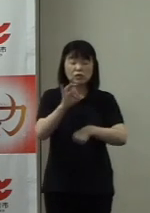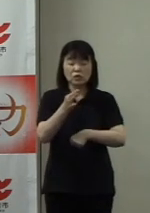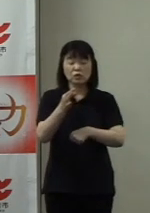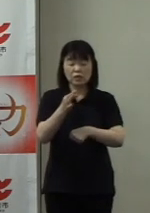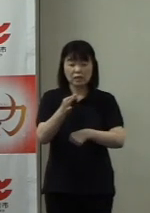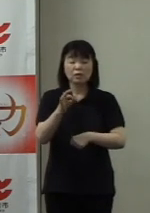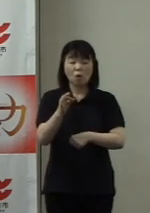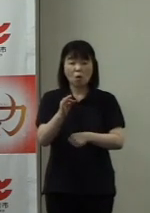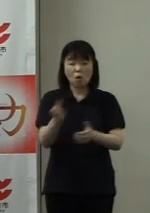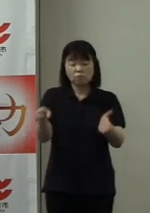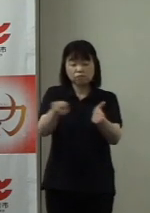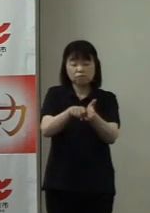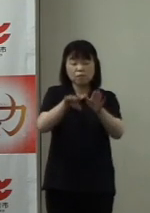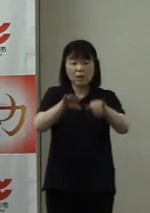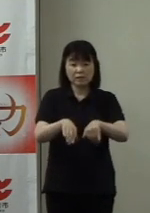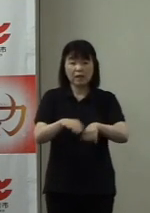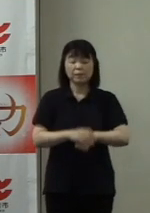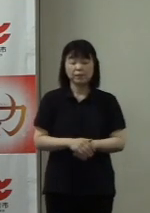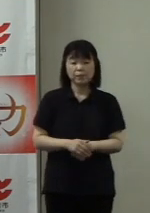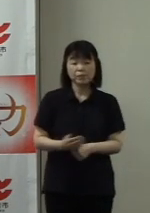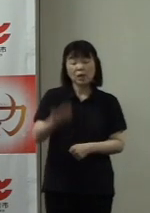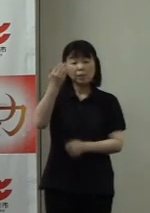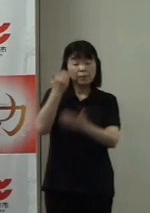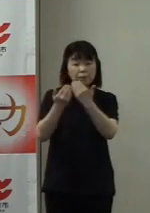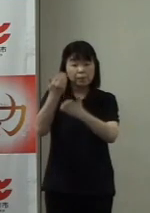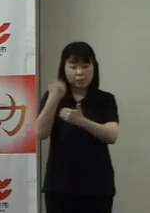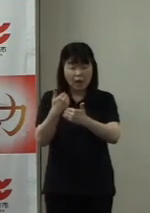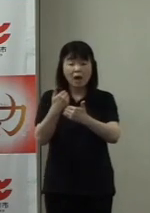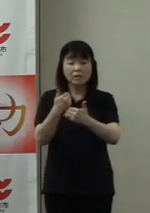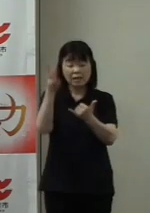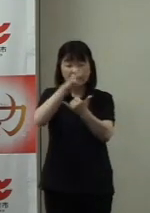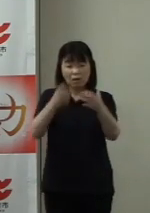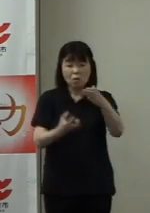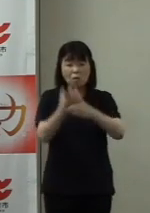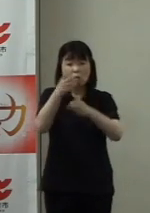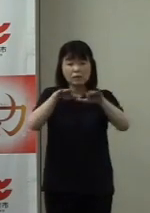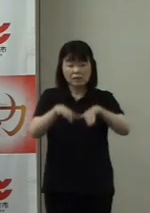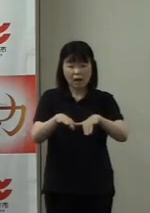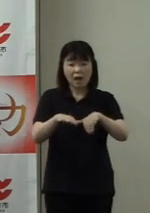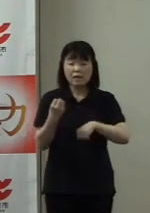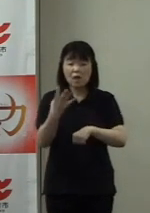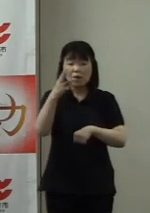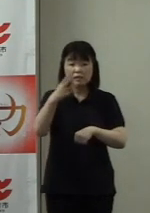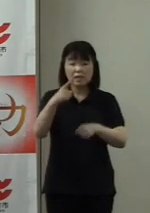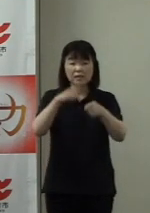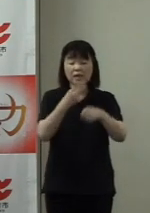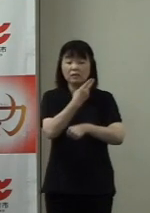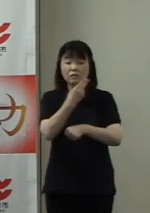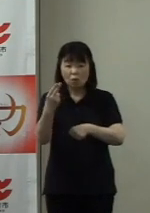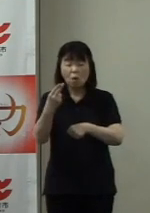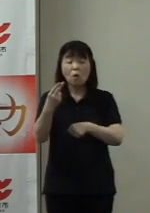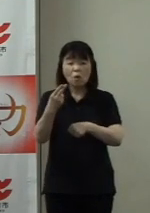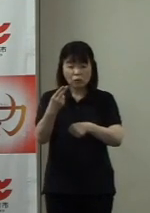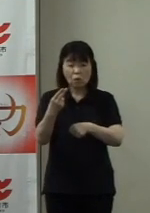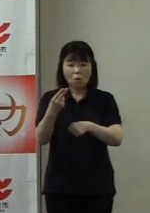いたしました。可燃度発生災害、先ほど申し上げた令和3年度分でありますけれども、これ